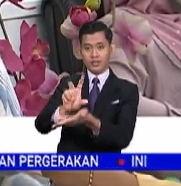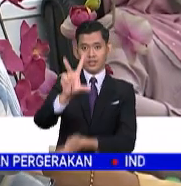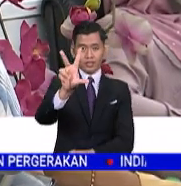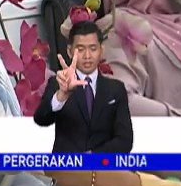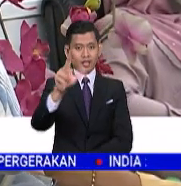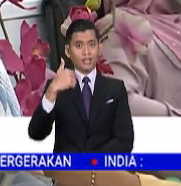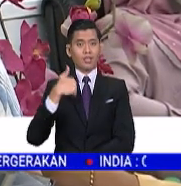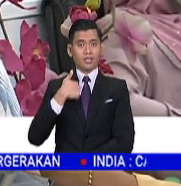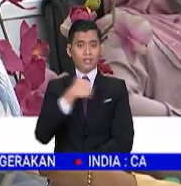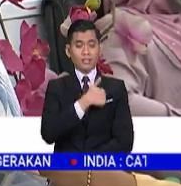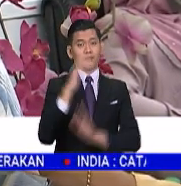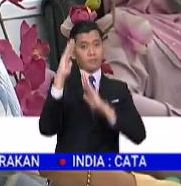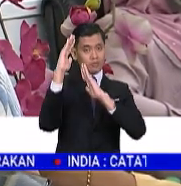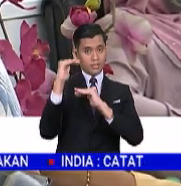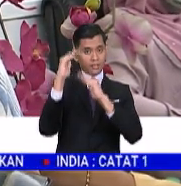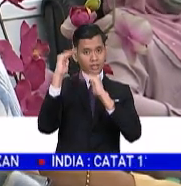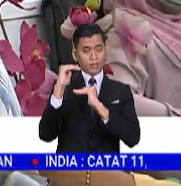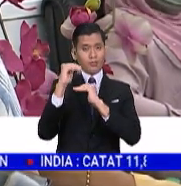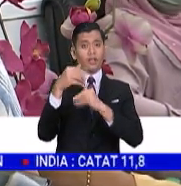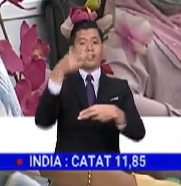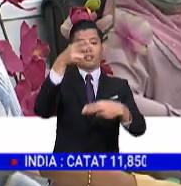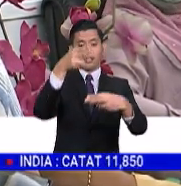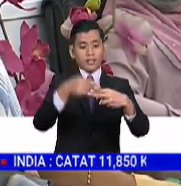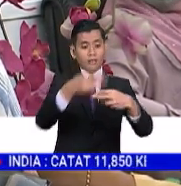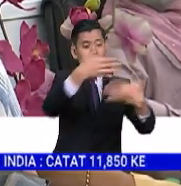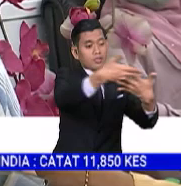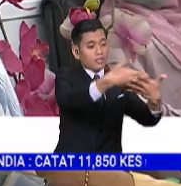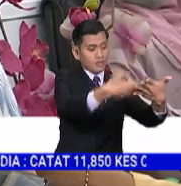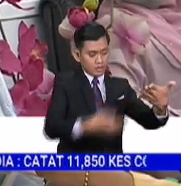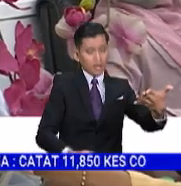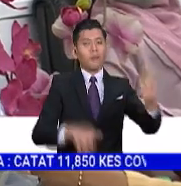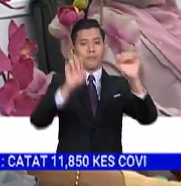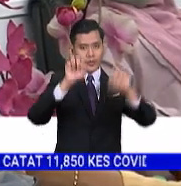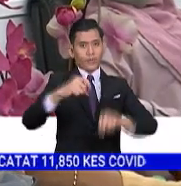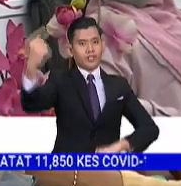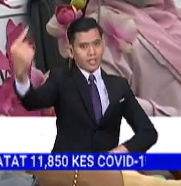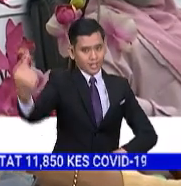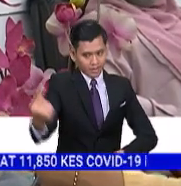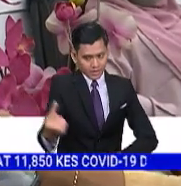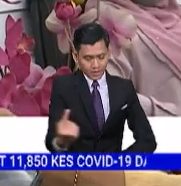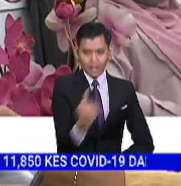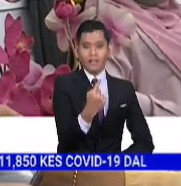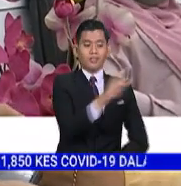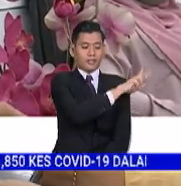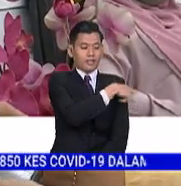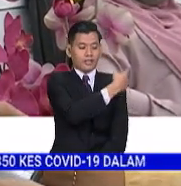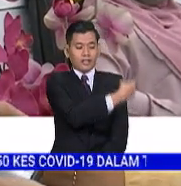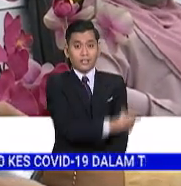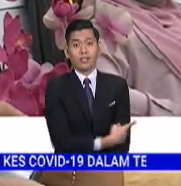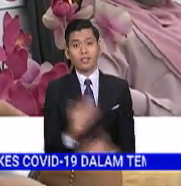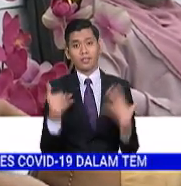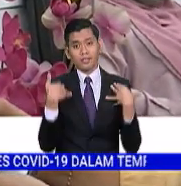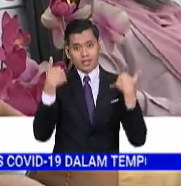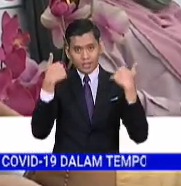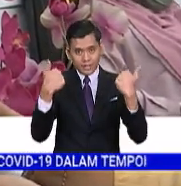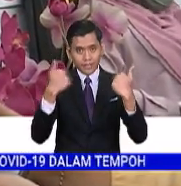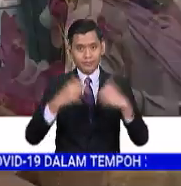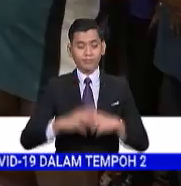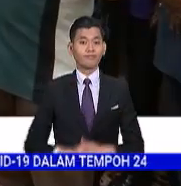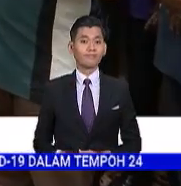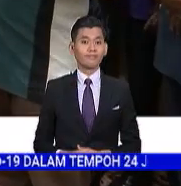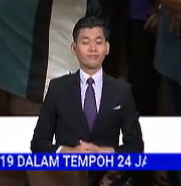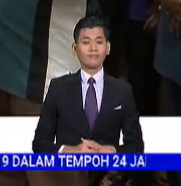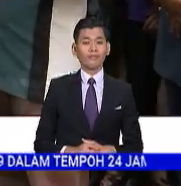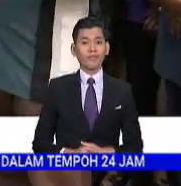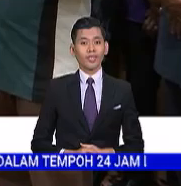mereka yang nama mereka dipanggil itu dapat segera datang ke klinik kesihatan yang berhampiran.